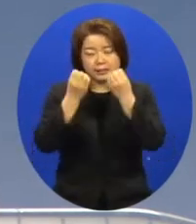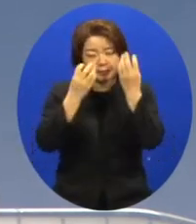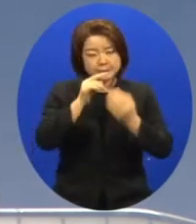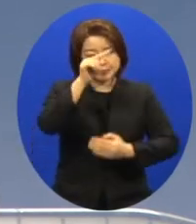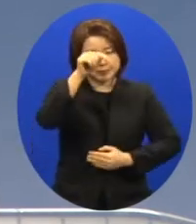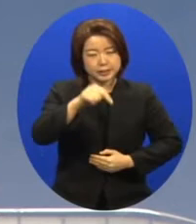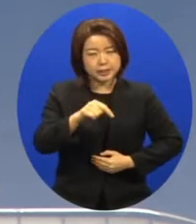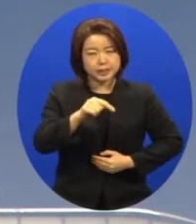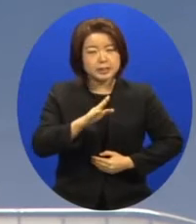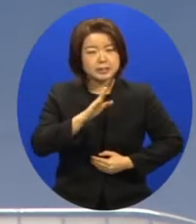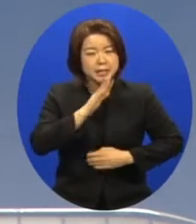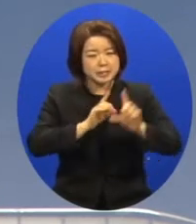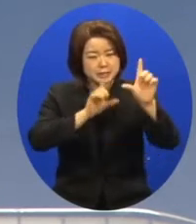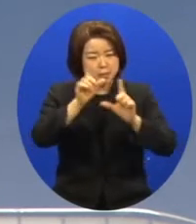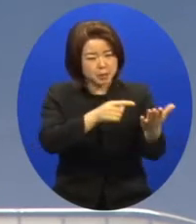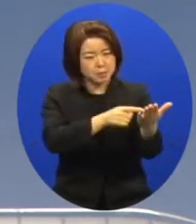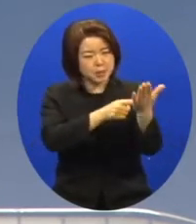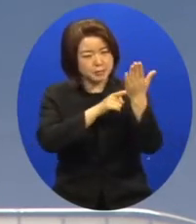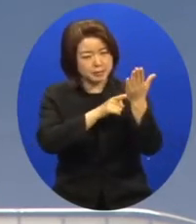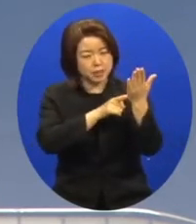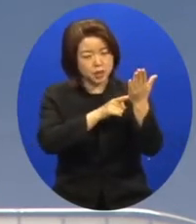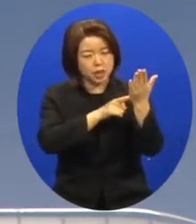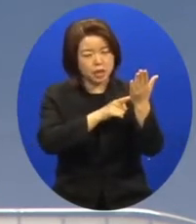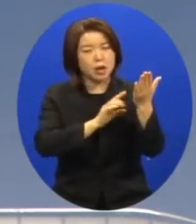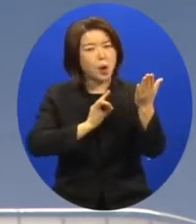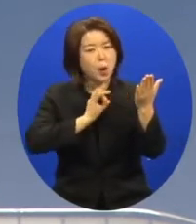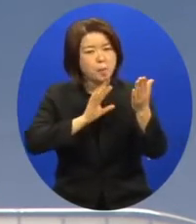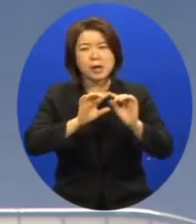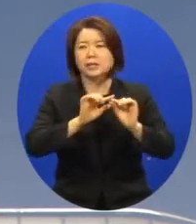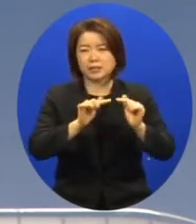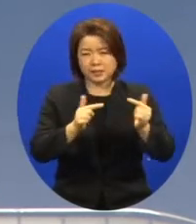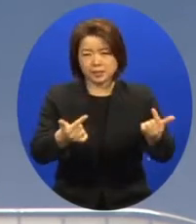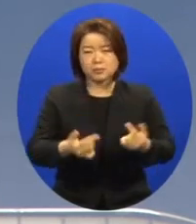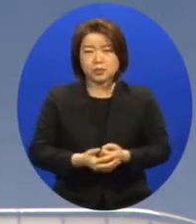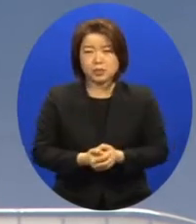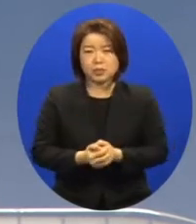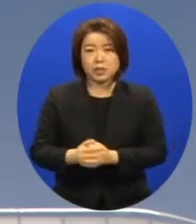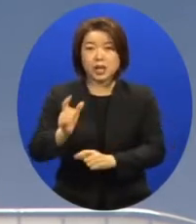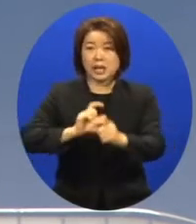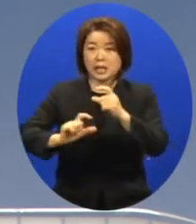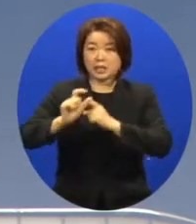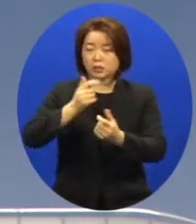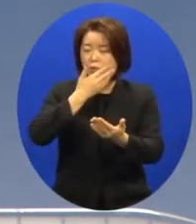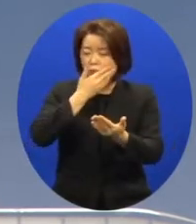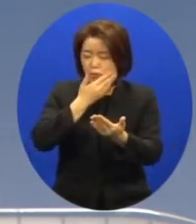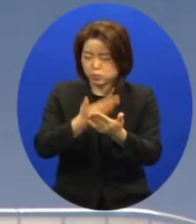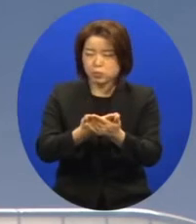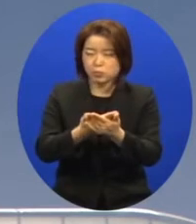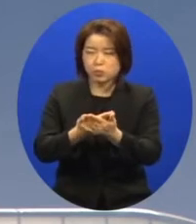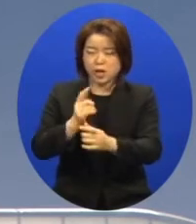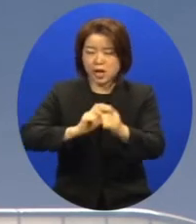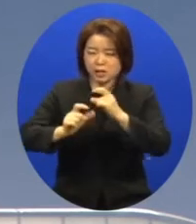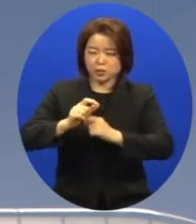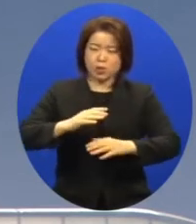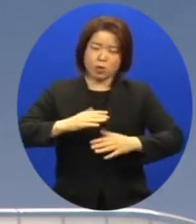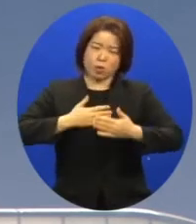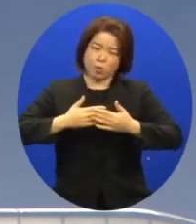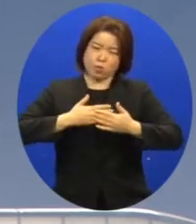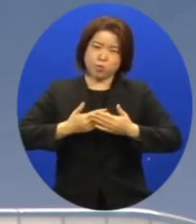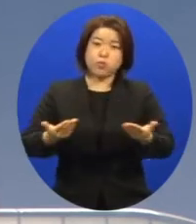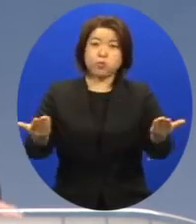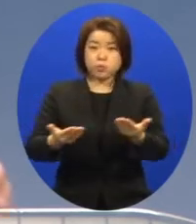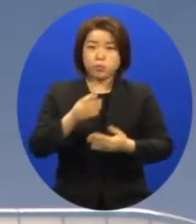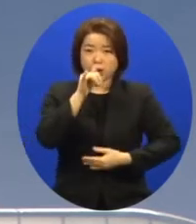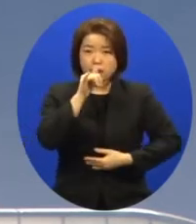만들어 난 것 아니라고 생각도 듭니다 더 중요하고 또 더 두려운 것이 있습니다